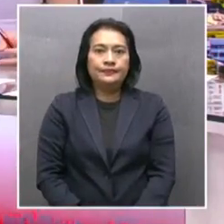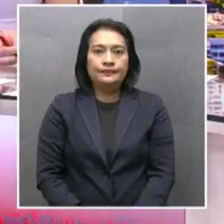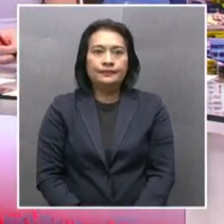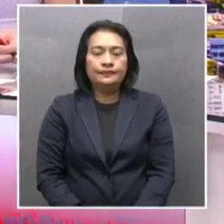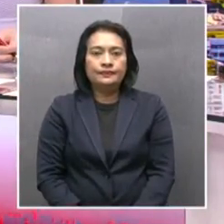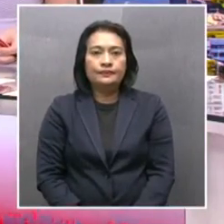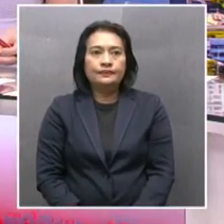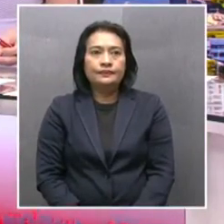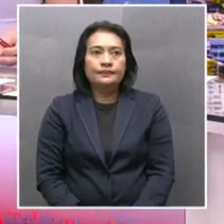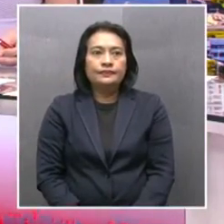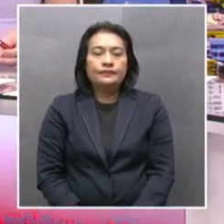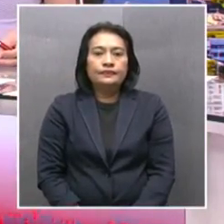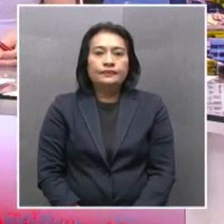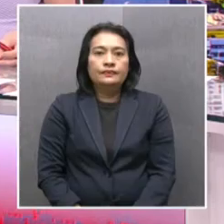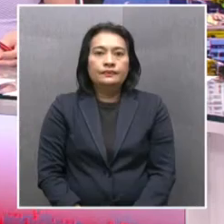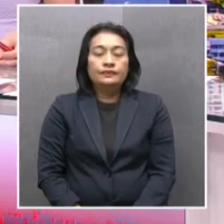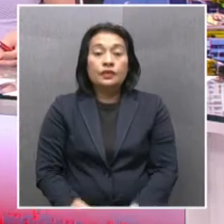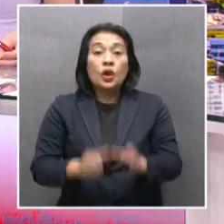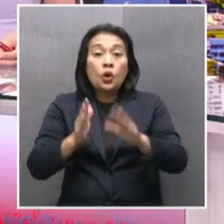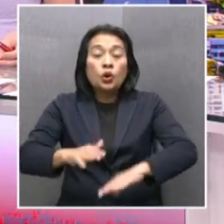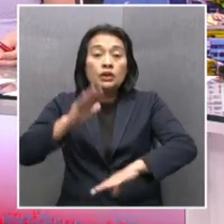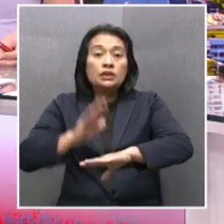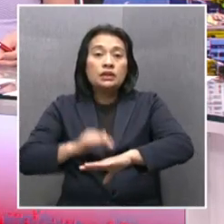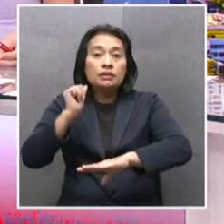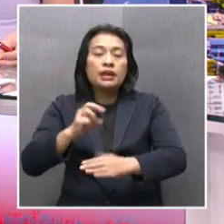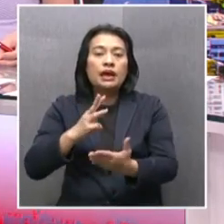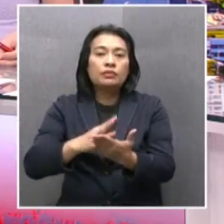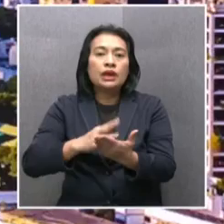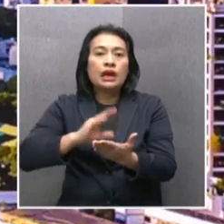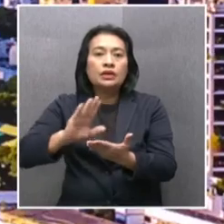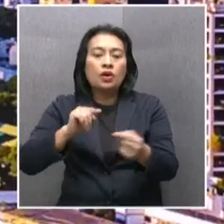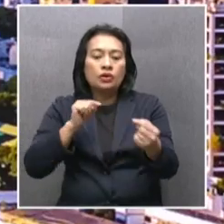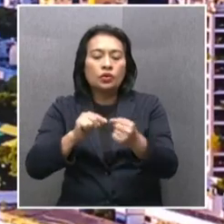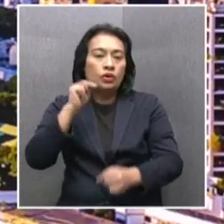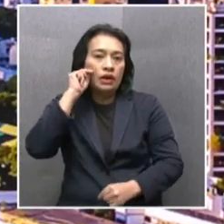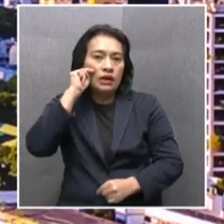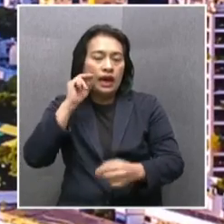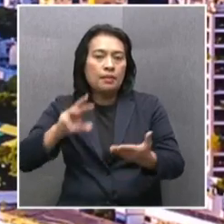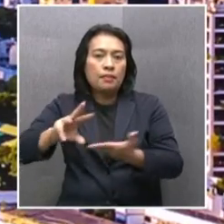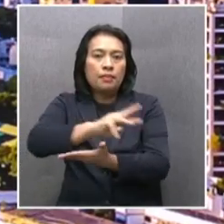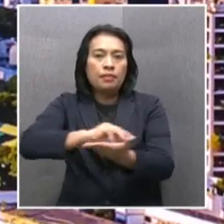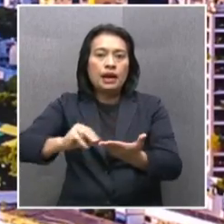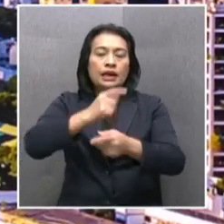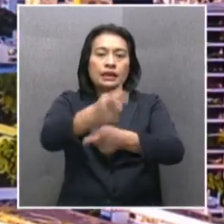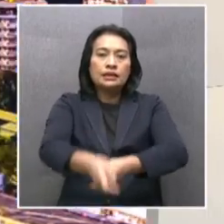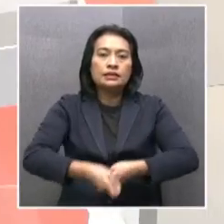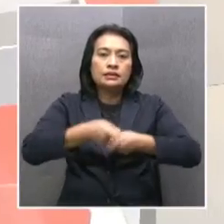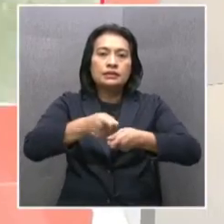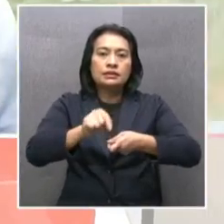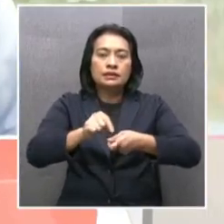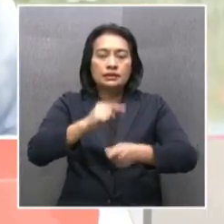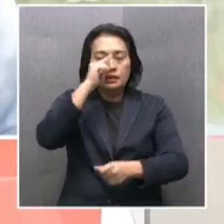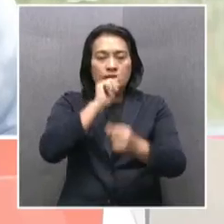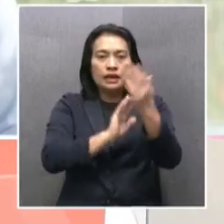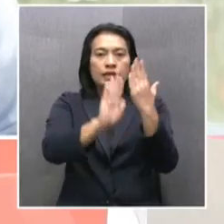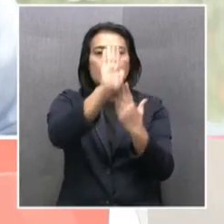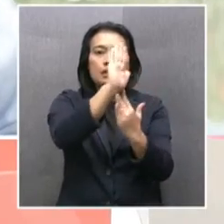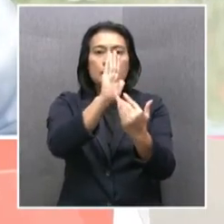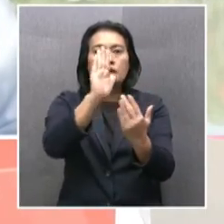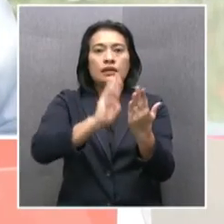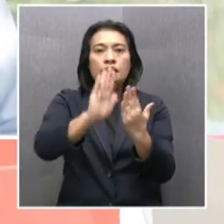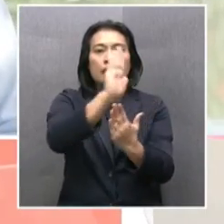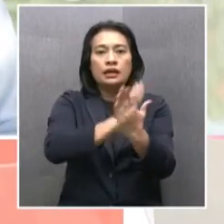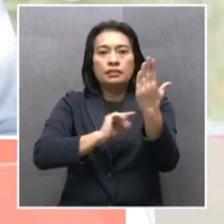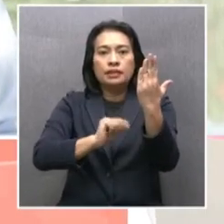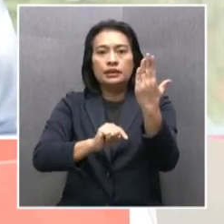มีนักวิชาการที่เชี่ยวชาญเรื่องทรัพยากรน้ำมหาวิทยาลัยเกษตรศาสตร์ออกมาระบุนะคะว่าแม้ว่าประเทศไทยจะเข้าสู่